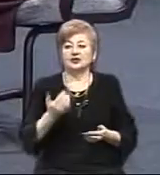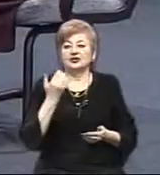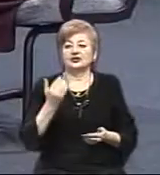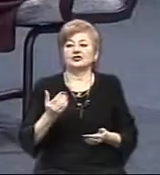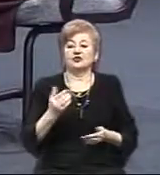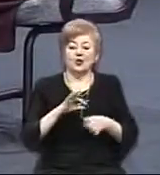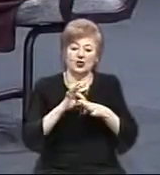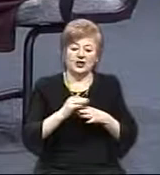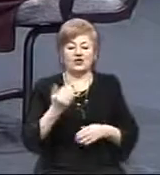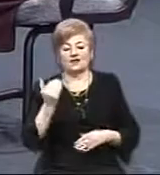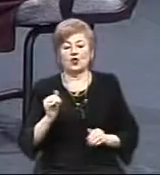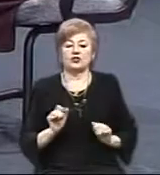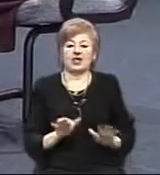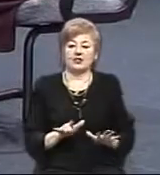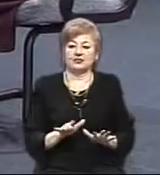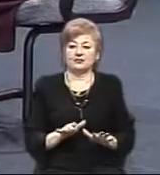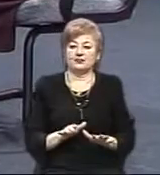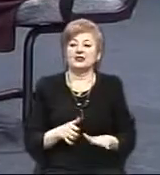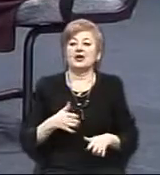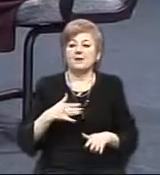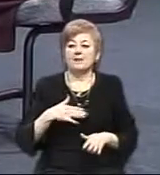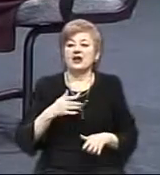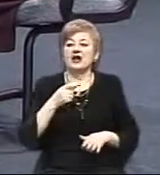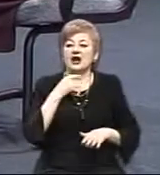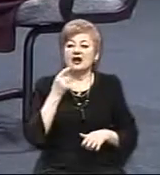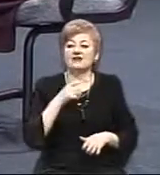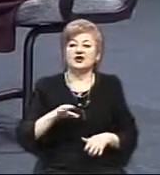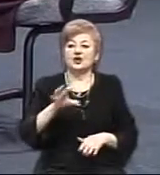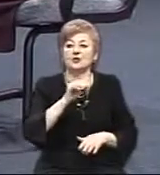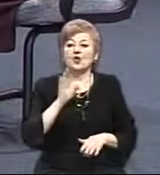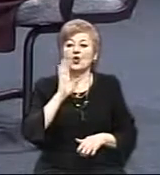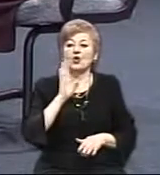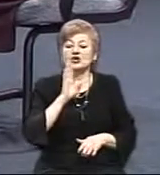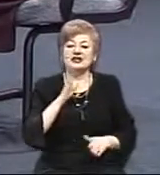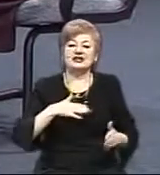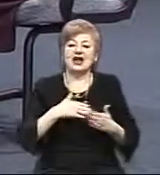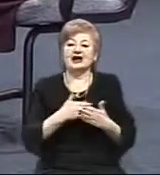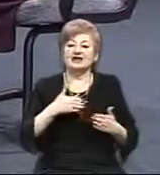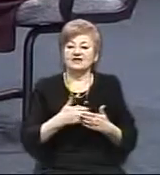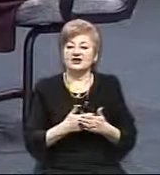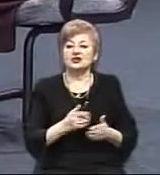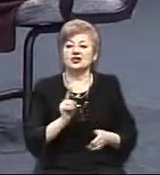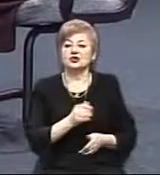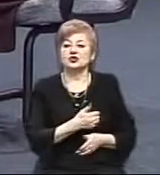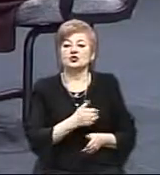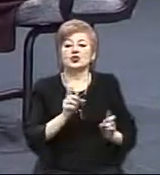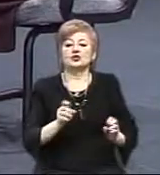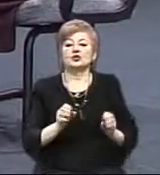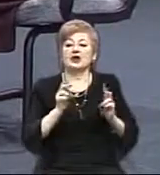твоє діло. І це ми кажемо також про жіночий активізм. До речі, хочу сказати, що як